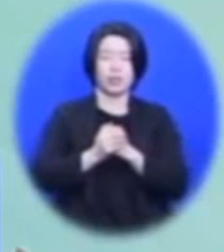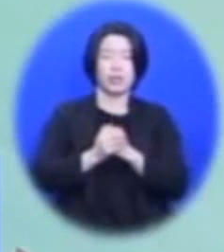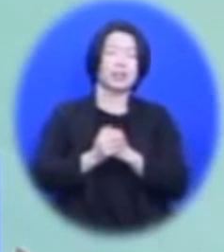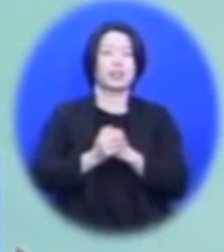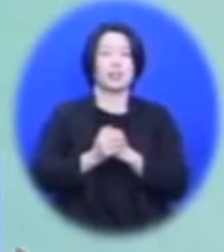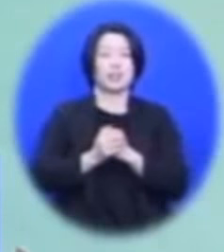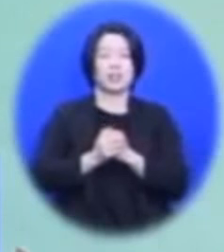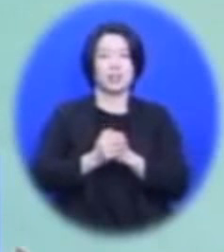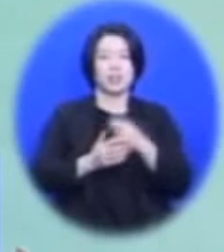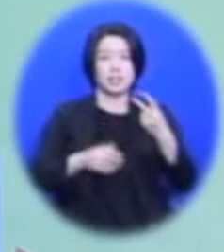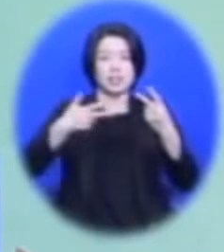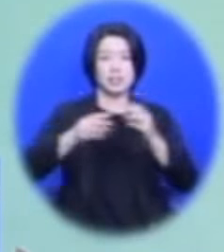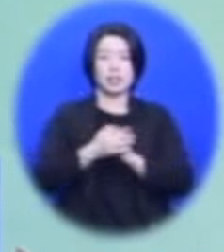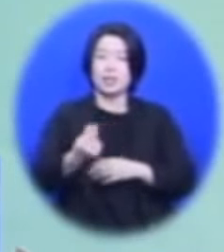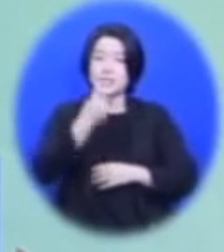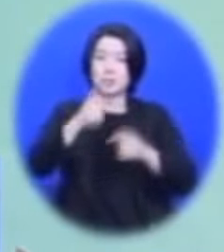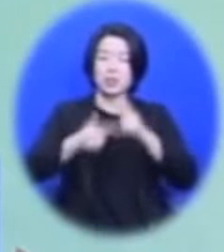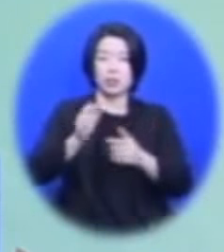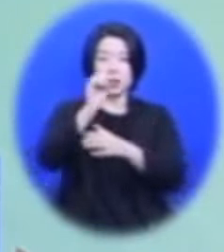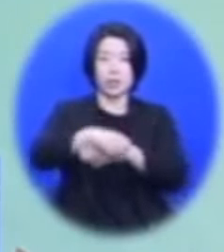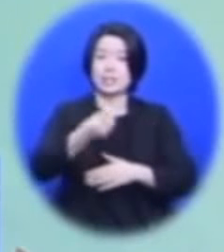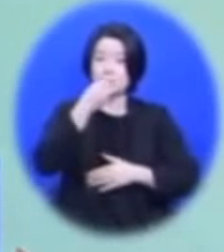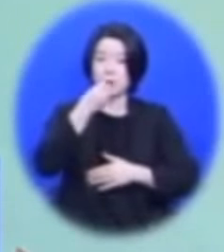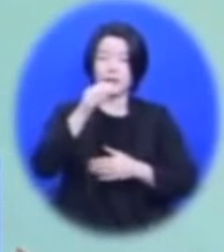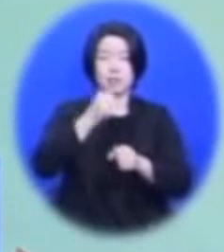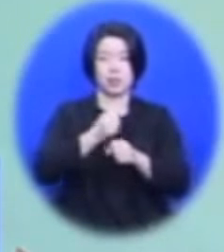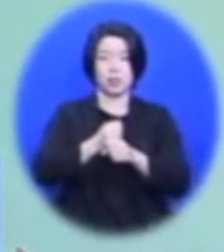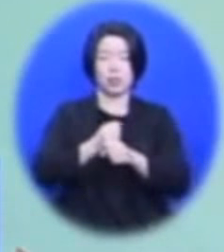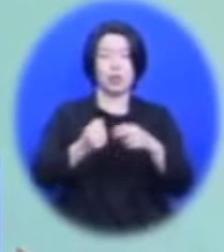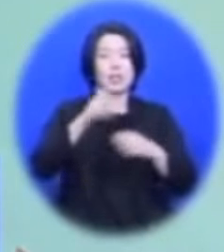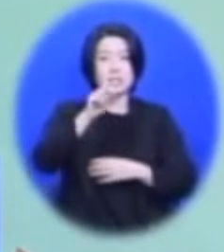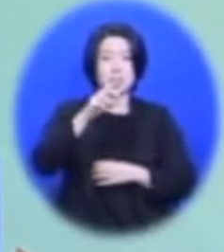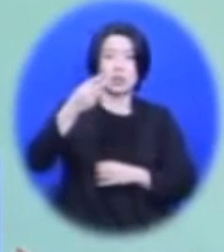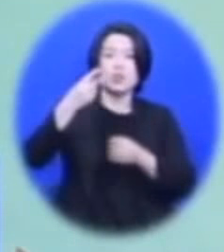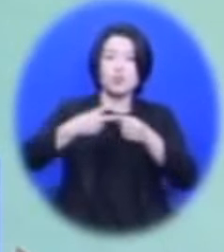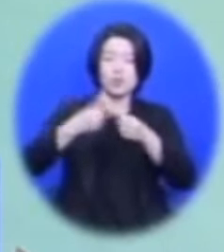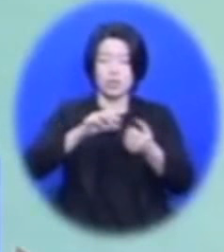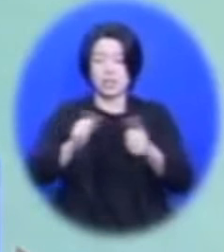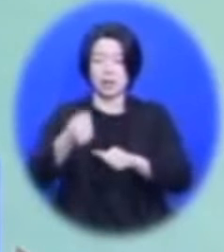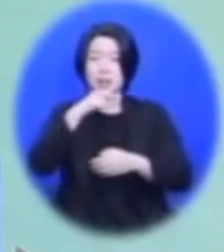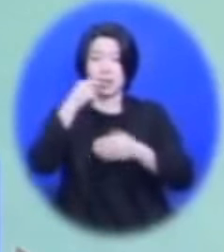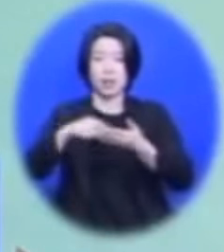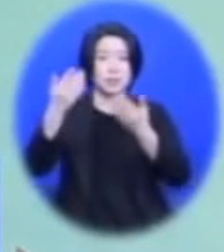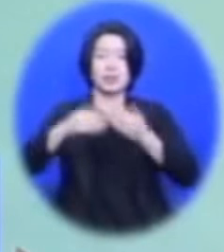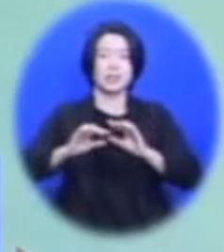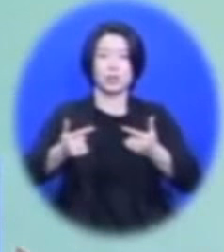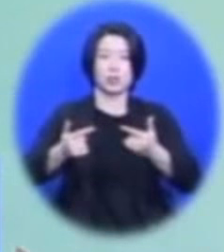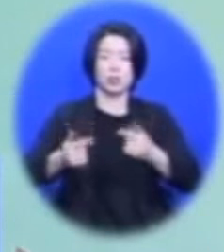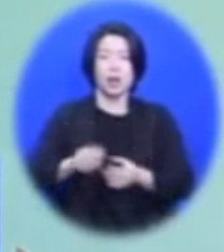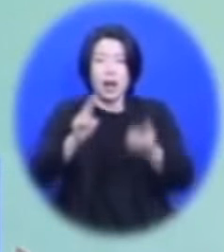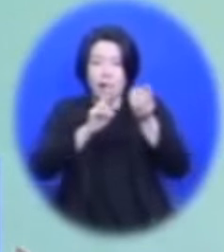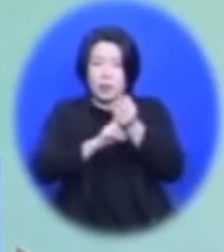2장 7절에 생명나무의 과실을 먹게 하고, 2장 11절에 둘째 사망의 해를 받지 아니하고, 2장 17절에